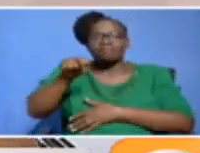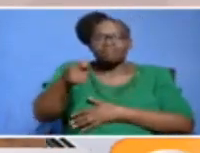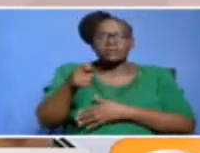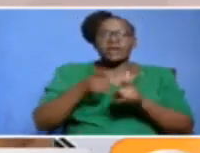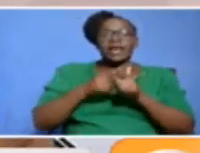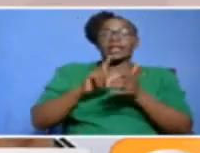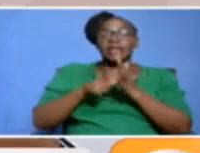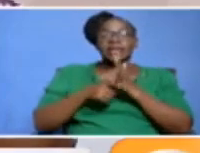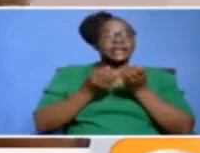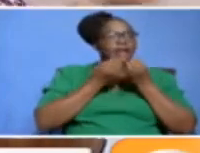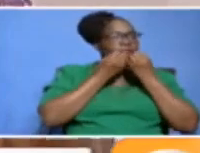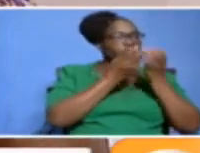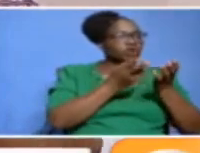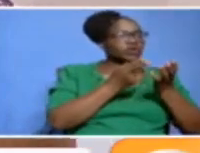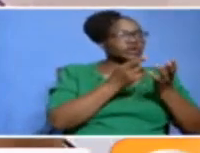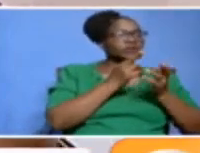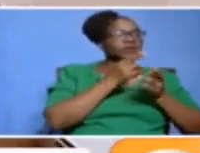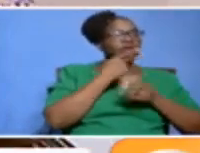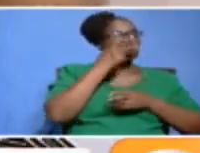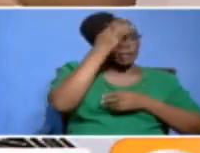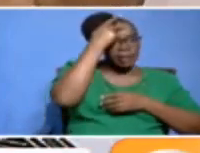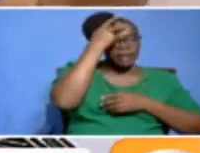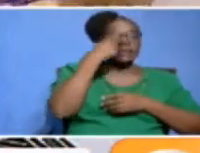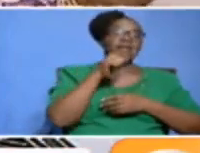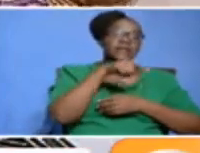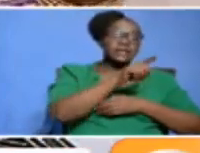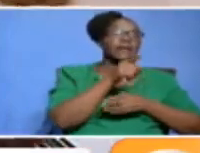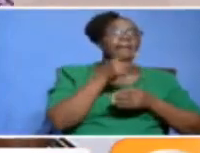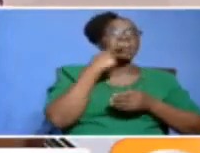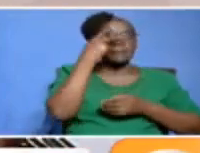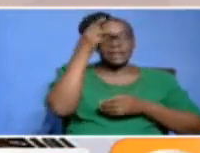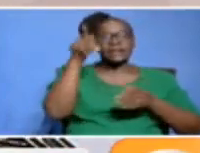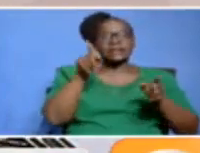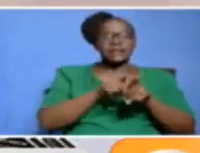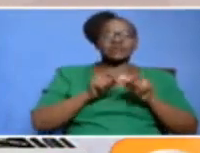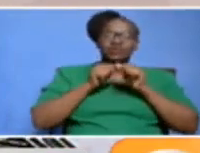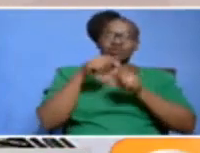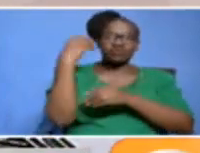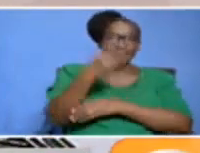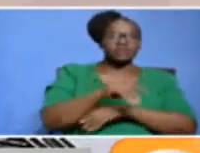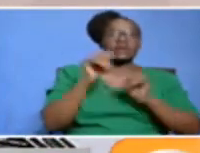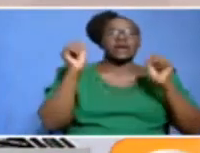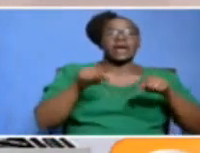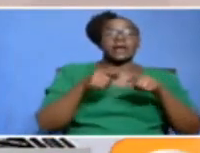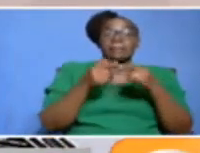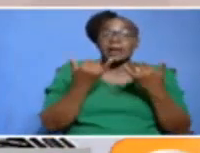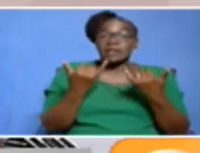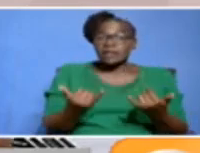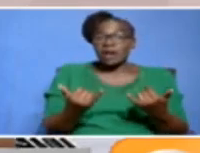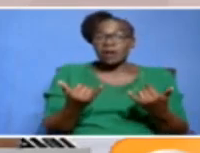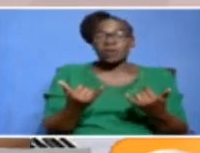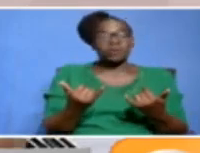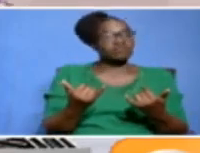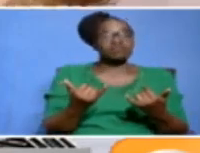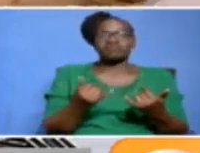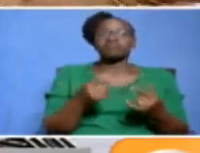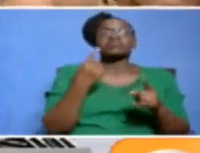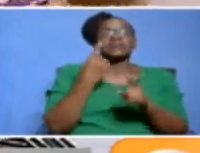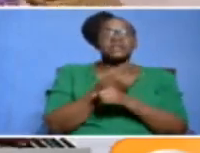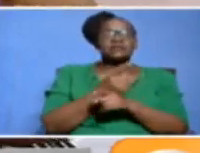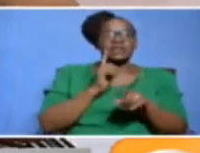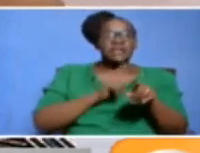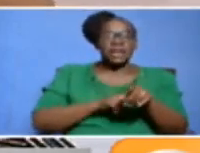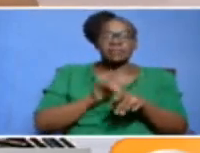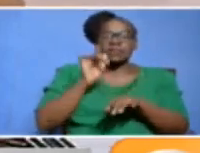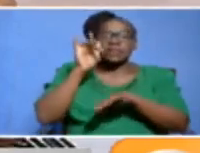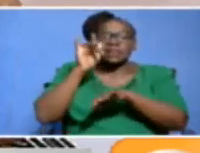nilichapo na yule mzazi akamwambia kwanza hukuchapo na yeye akakuongezea. Lakini je watoto wenu wa makoroni ukimshika kidogo